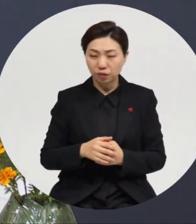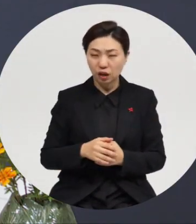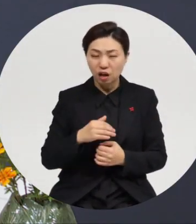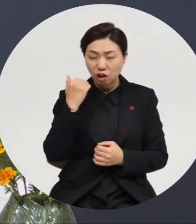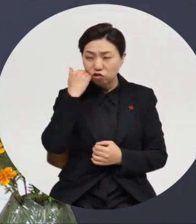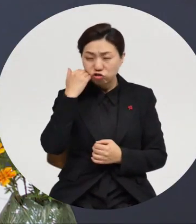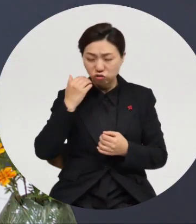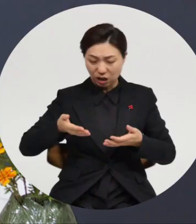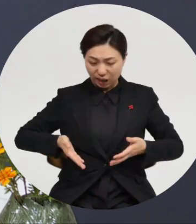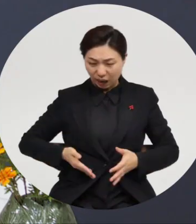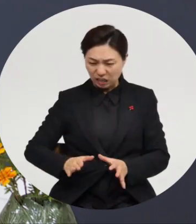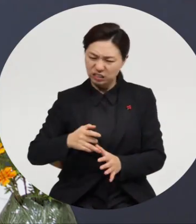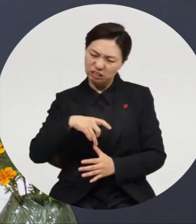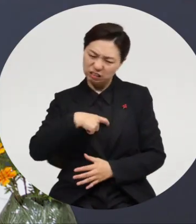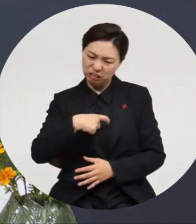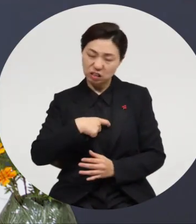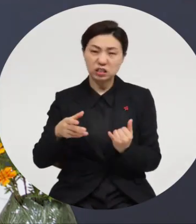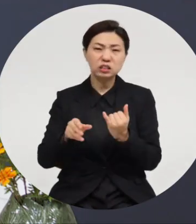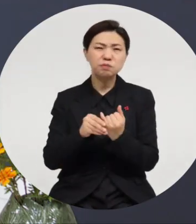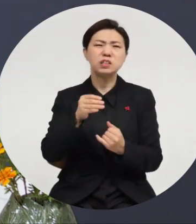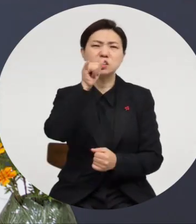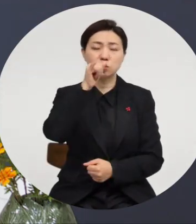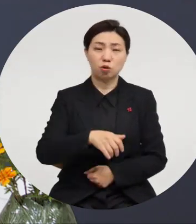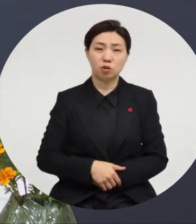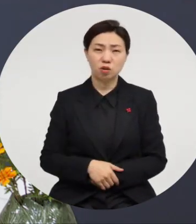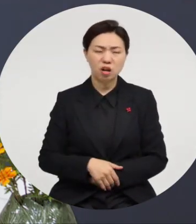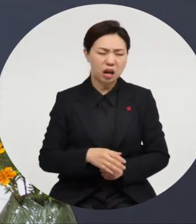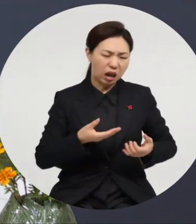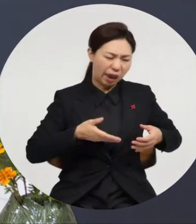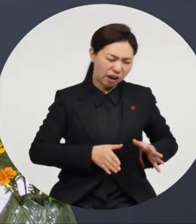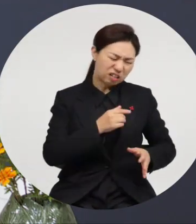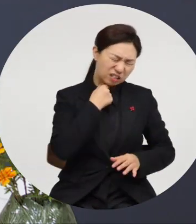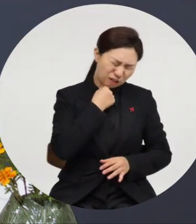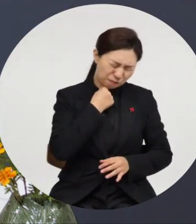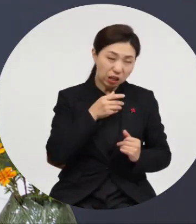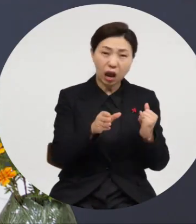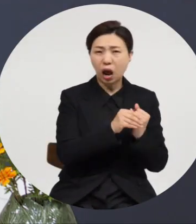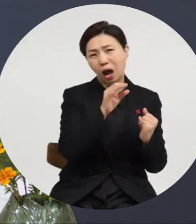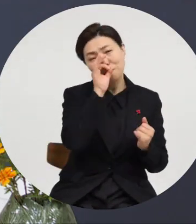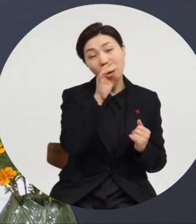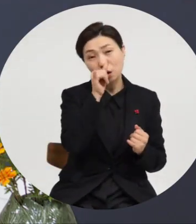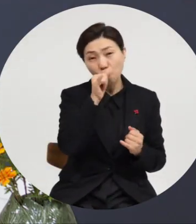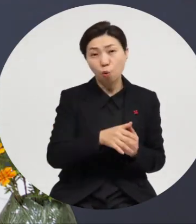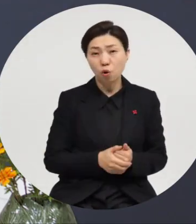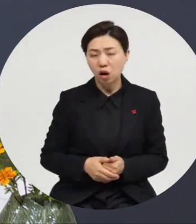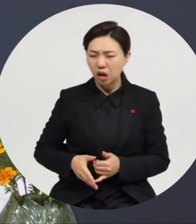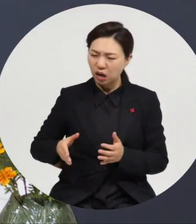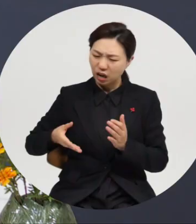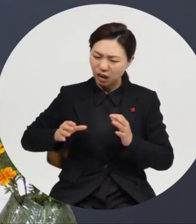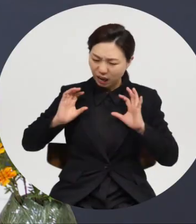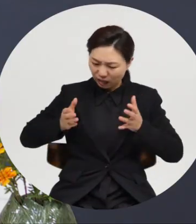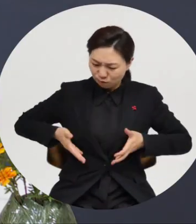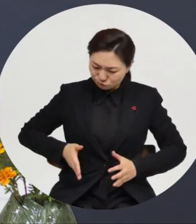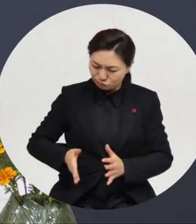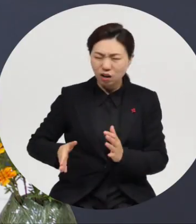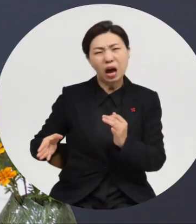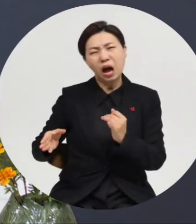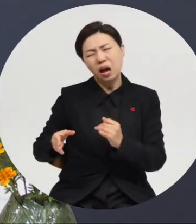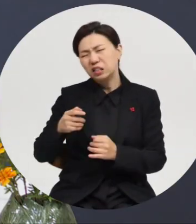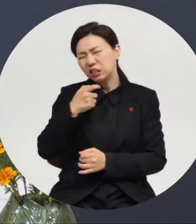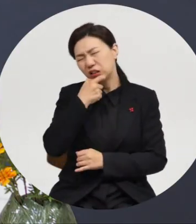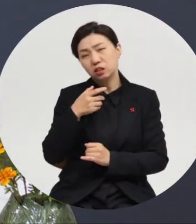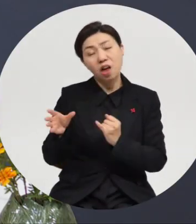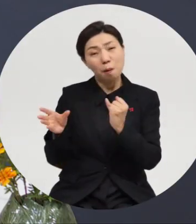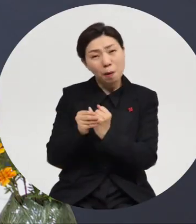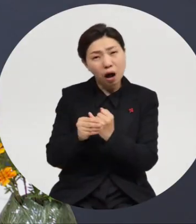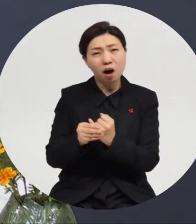때 한번 봐요. 애를 낳아야 되는데 못 낳아가지고 온갖 질문을 하는 사람이 있고 애를 안 낳으려고 하는데 애가 생겨가지고